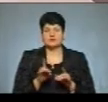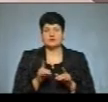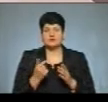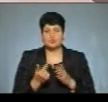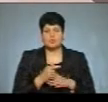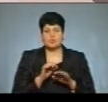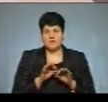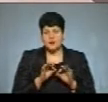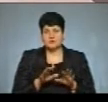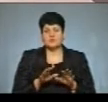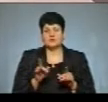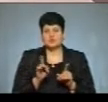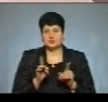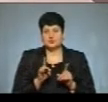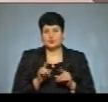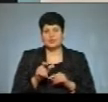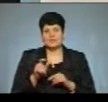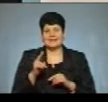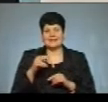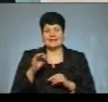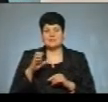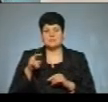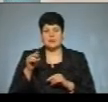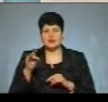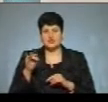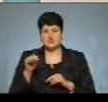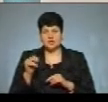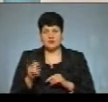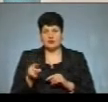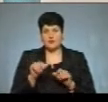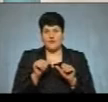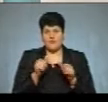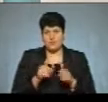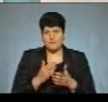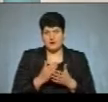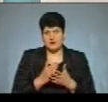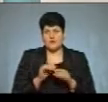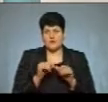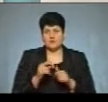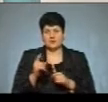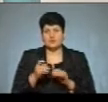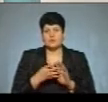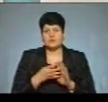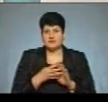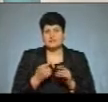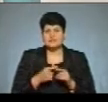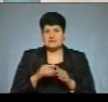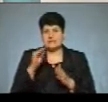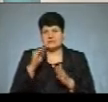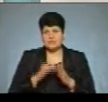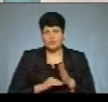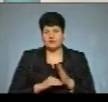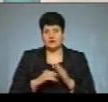ж таки в засобах масової інформації, що диспетчер є відповідна форма, називається форма 109, це заповнення